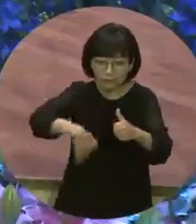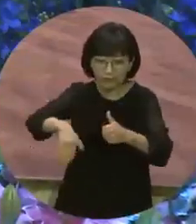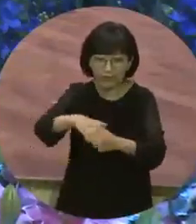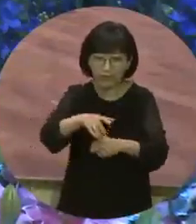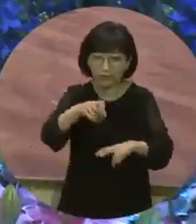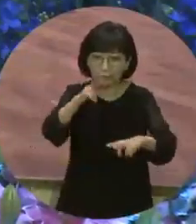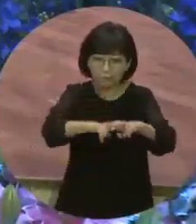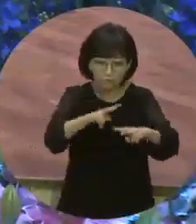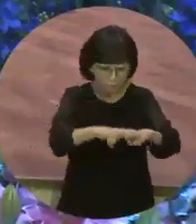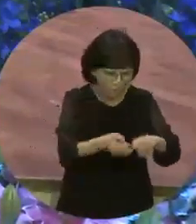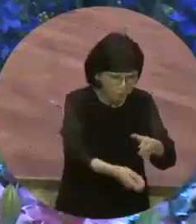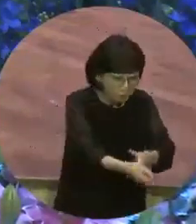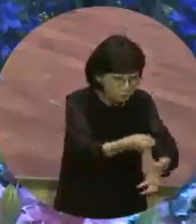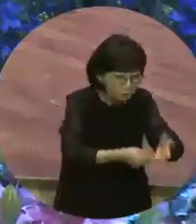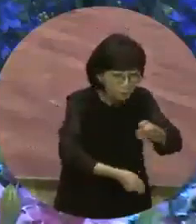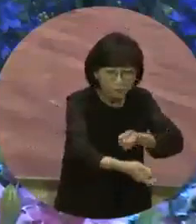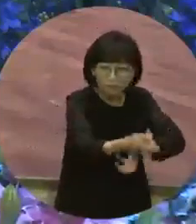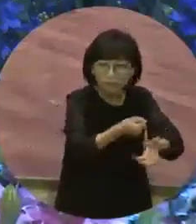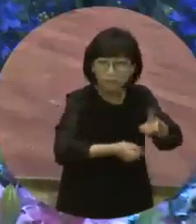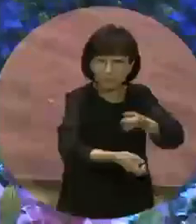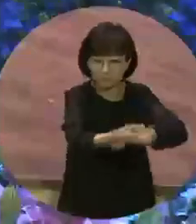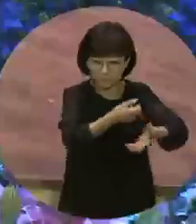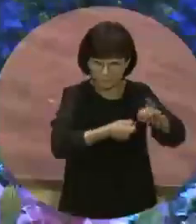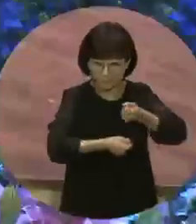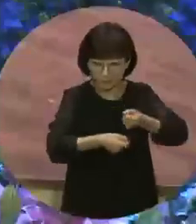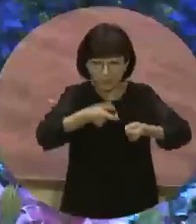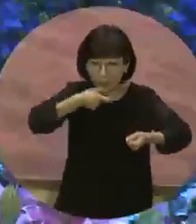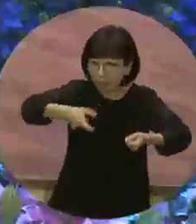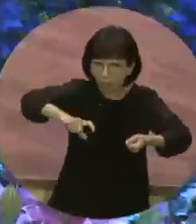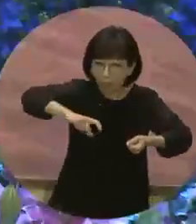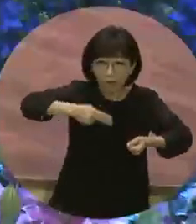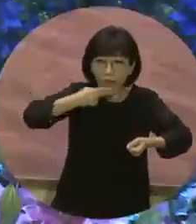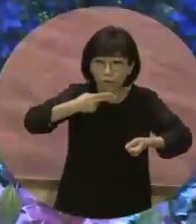그 동네, 뭐 우리 동네 모든 사람 그 우물 먹었죠. 수도 없었어요.